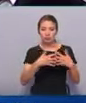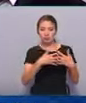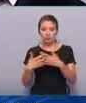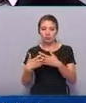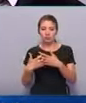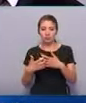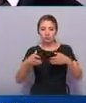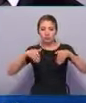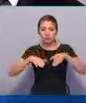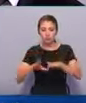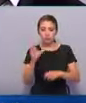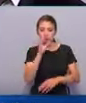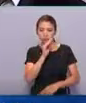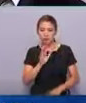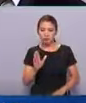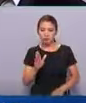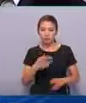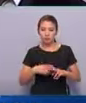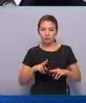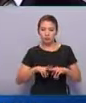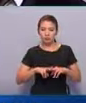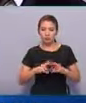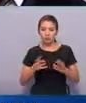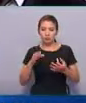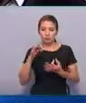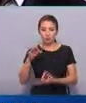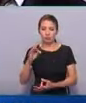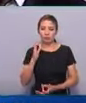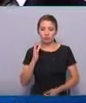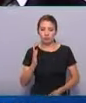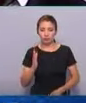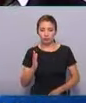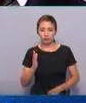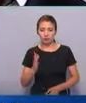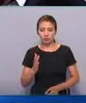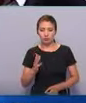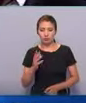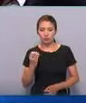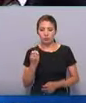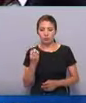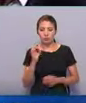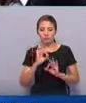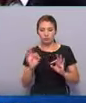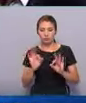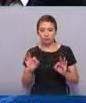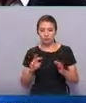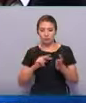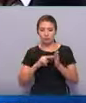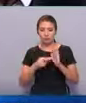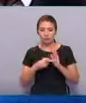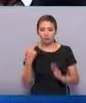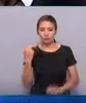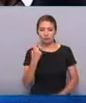түбінде шешімге келе алмай сонымен тағы да қаламыз. Ондай болмау керек. Бірден тағы да айтамын. Міне жоспар